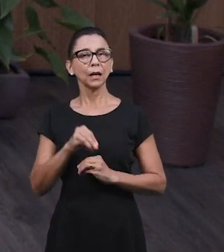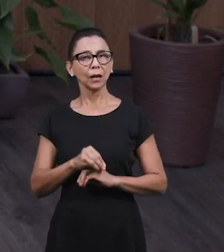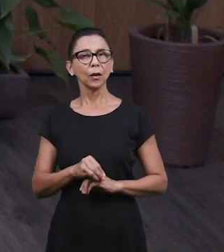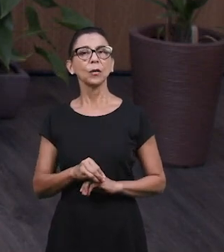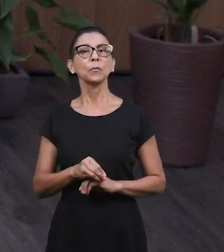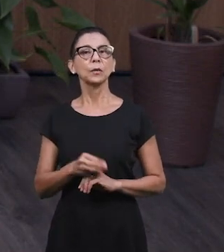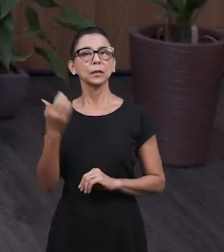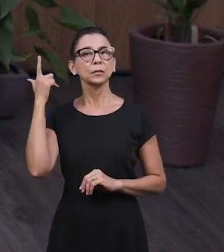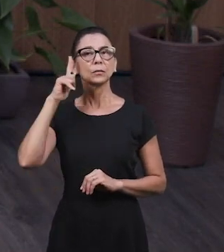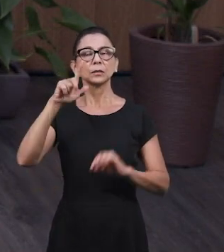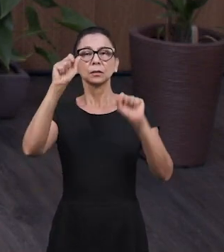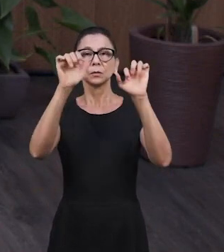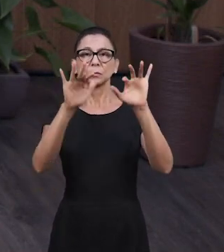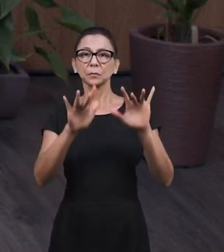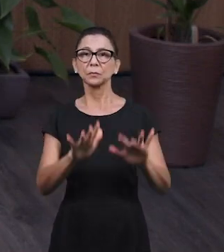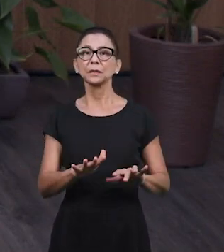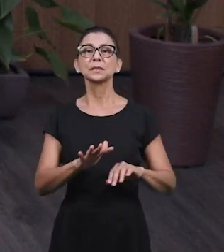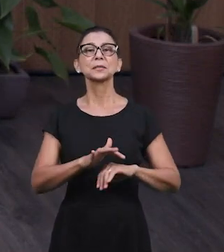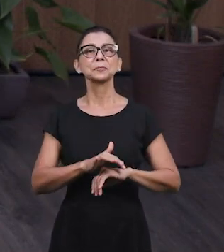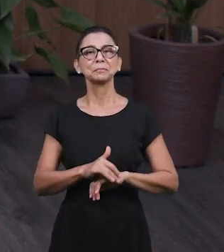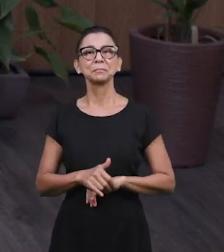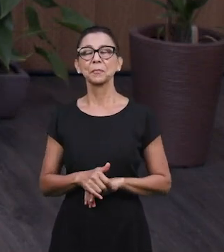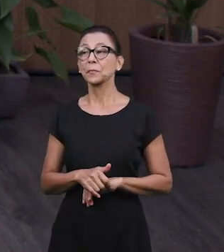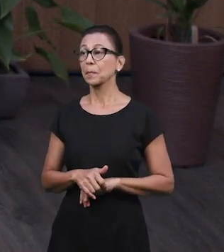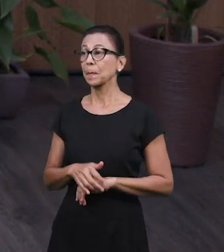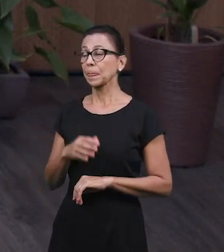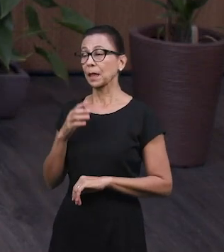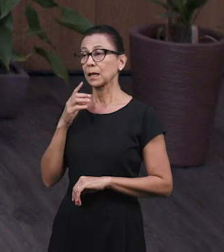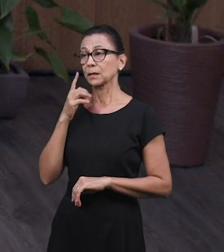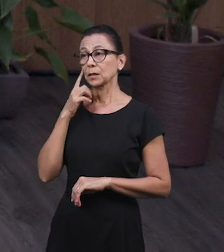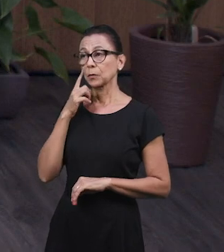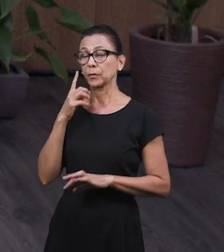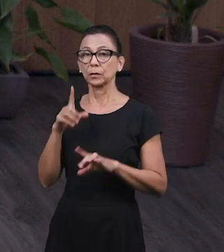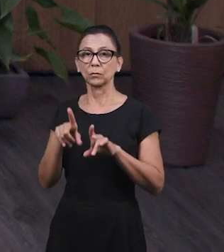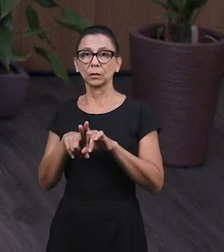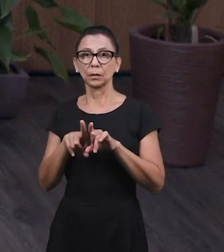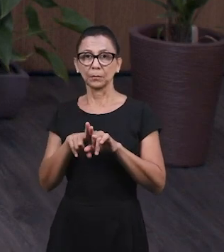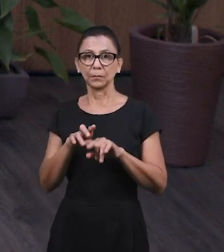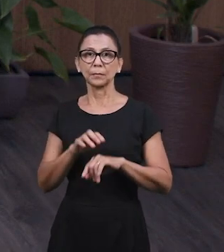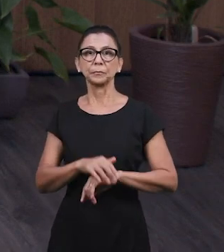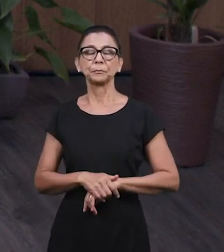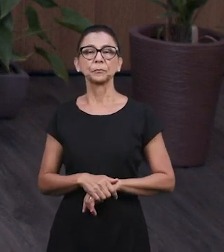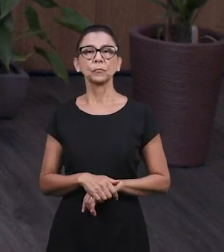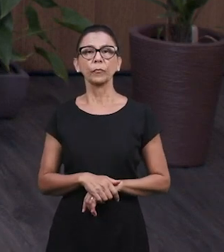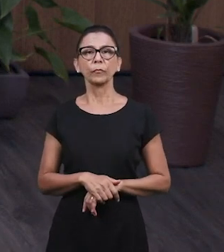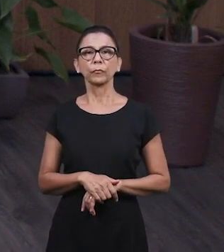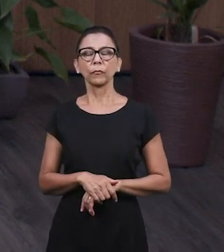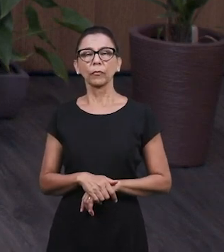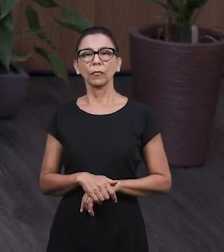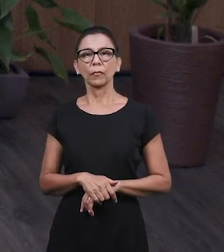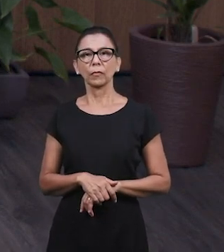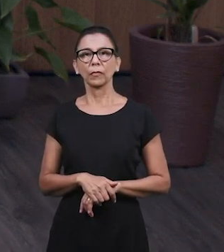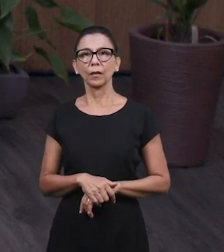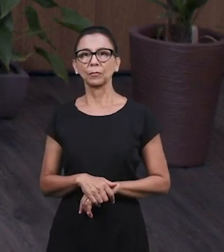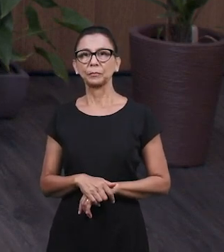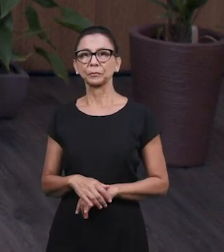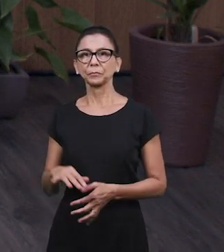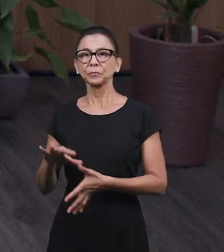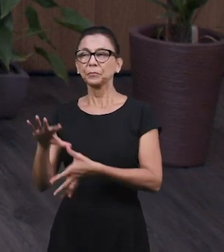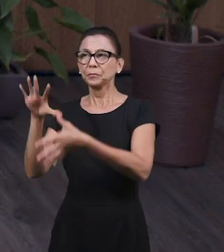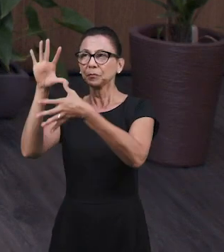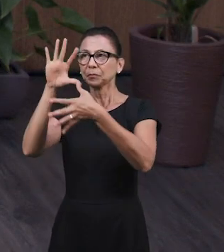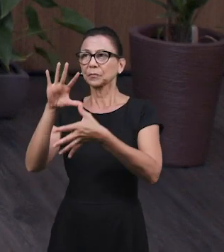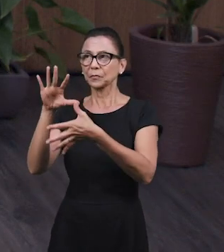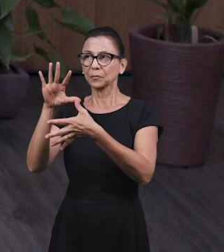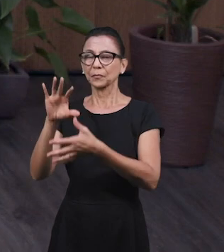une bénédiction dans la vie de cet aveugle Bartimée. Ici, nous voyons ce jour des images des